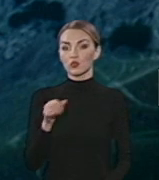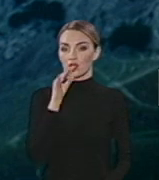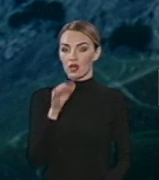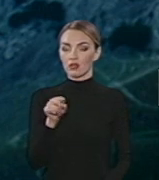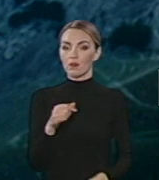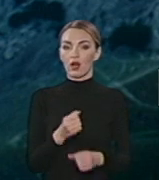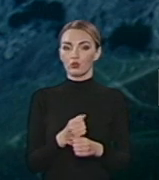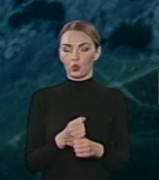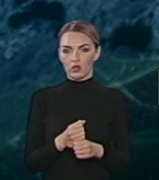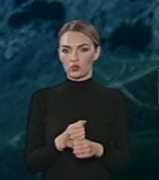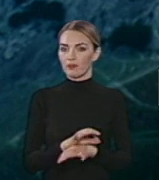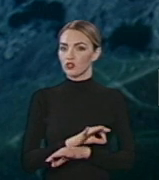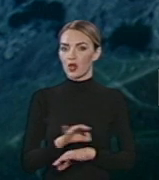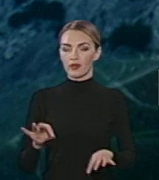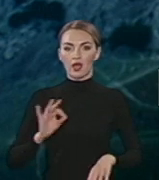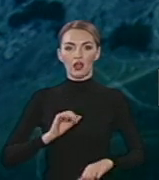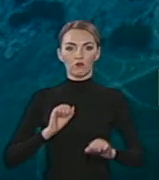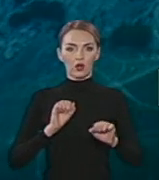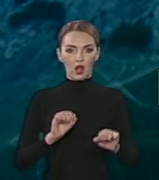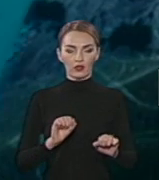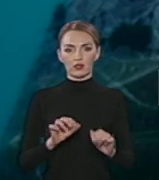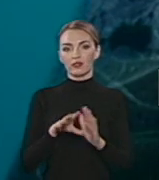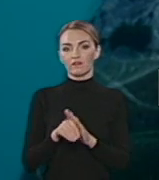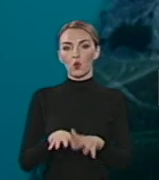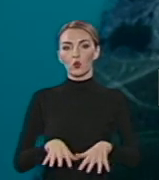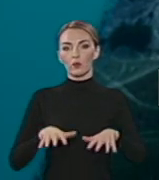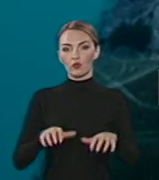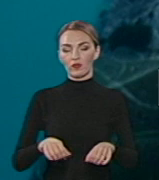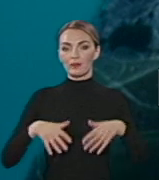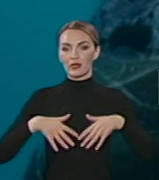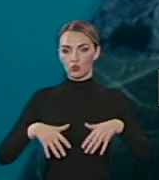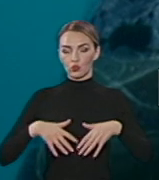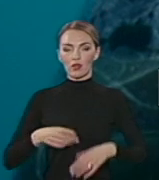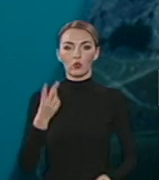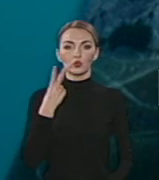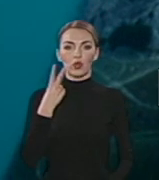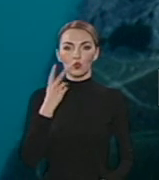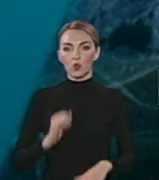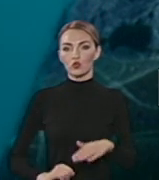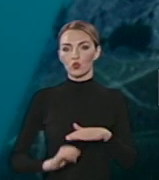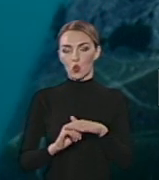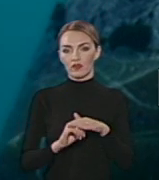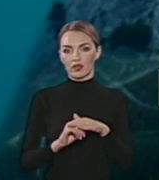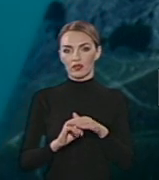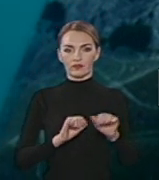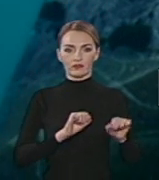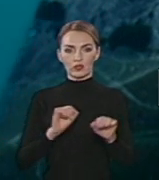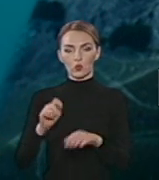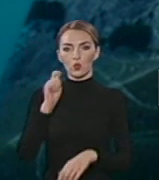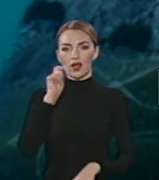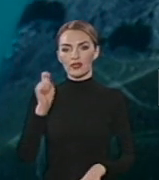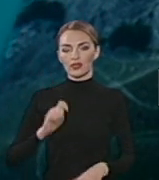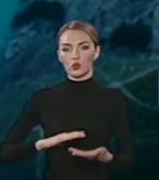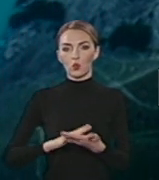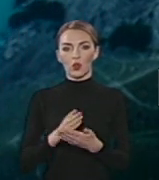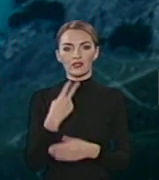там працюють замечательні адвокати, і в тому числі в оккупированном Крыму, которые на постоянной основе осуществляют защиту украинских